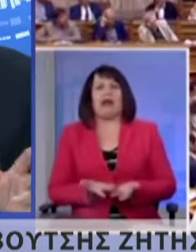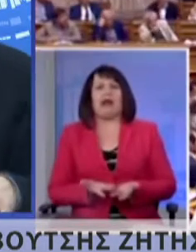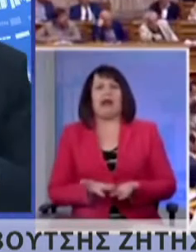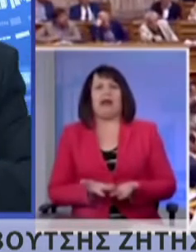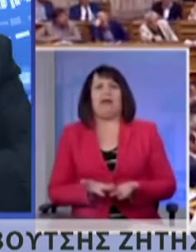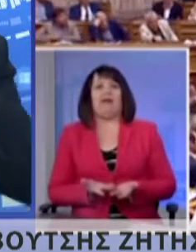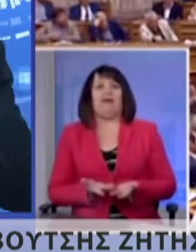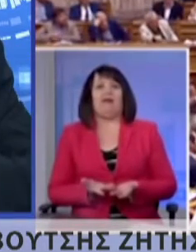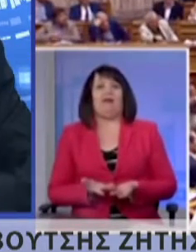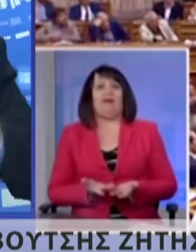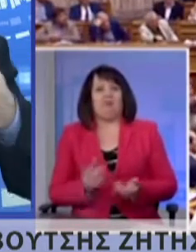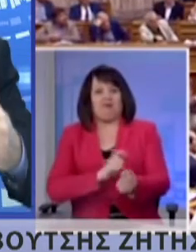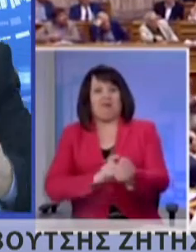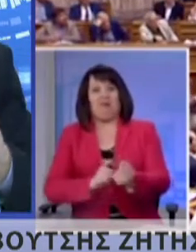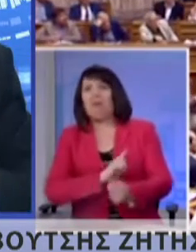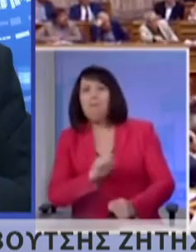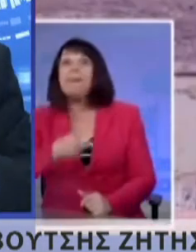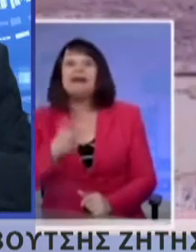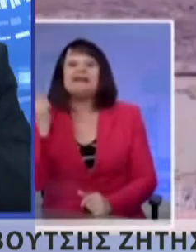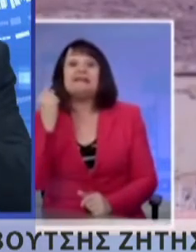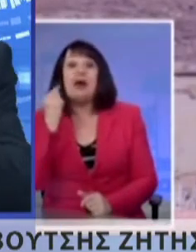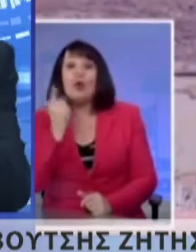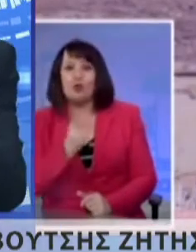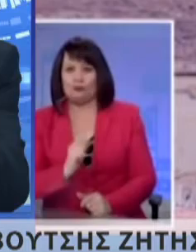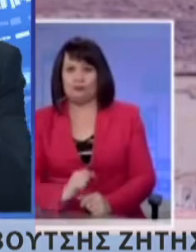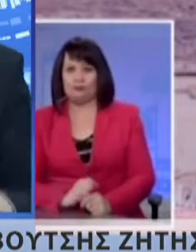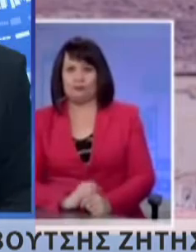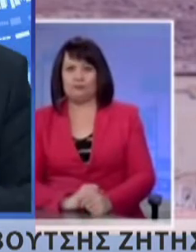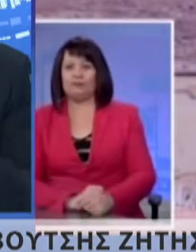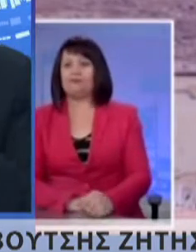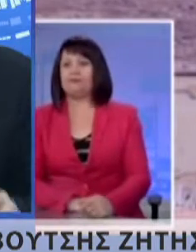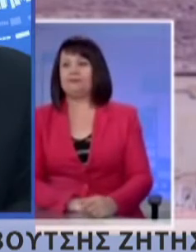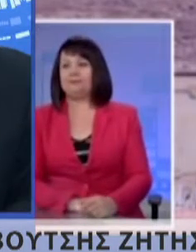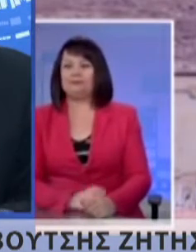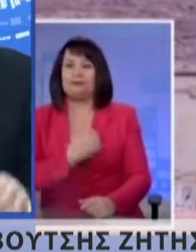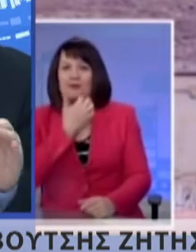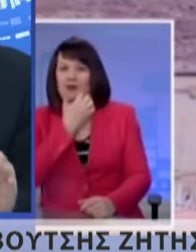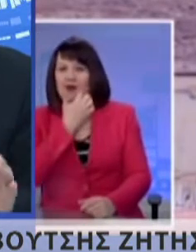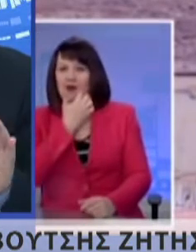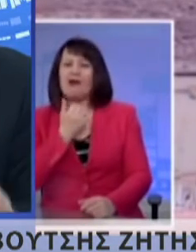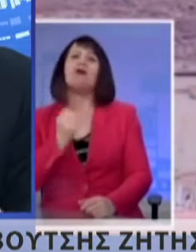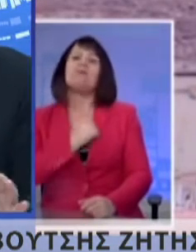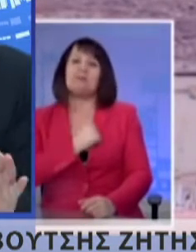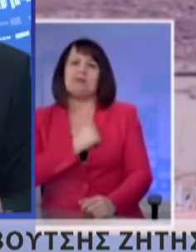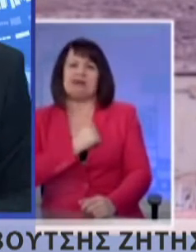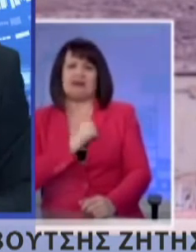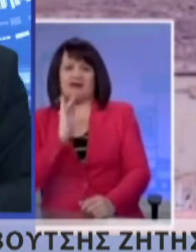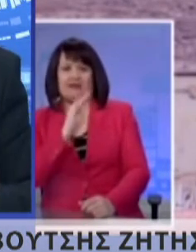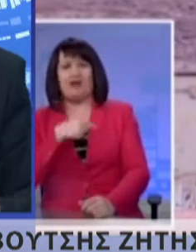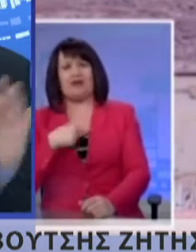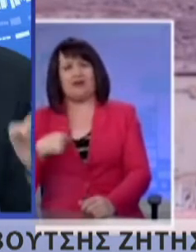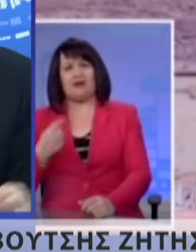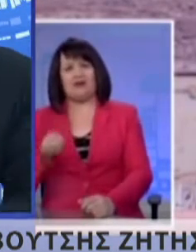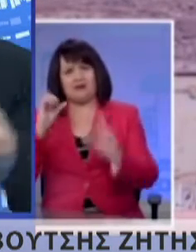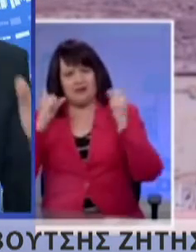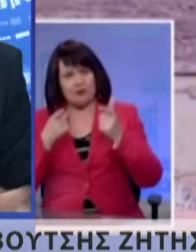λύση. Γιατί κάθε λύση από τα τέσσερα σενάρια τα οποία γνωρίζουμε για να αντιμετωπίσει το ζήτημα αυτό είναι στα όρια της εκτροπής. Ή να το